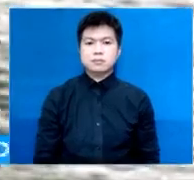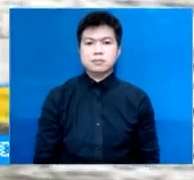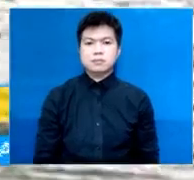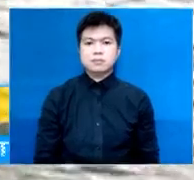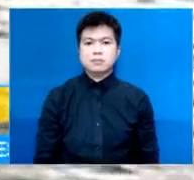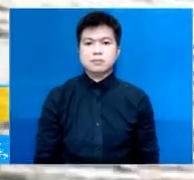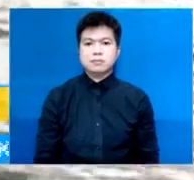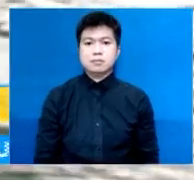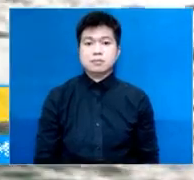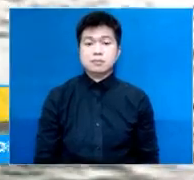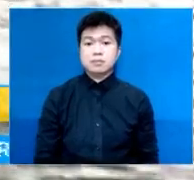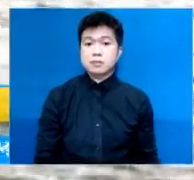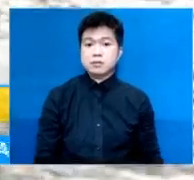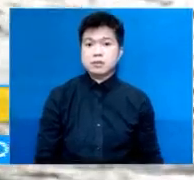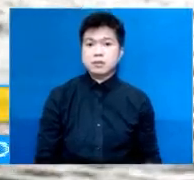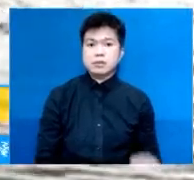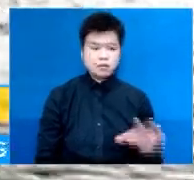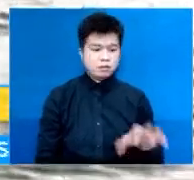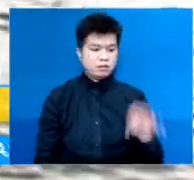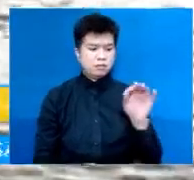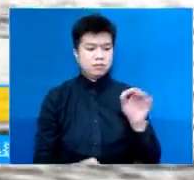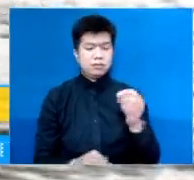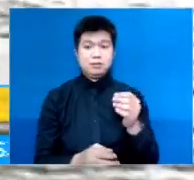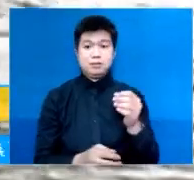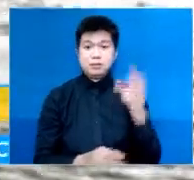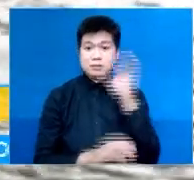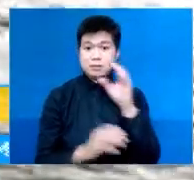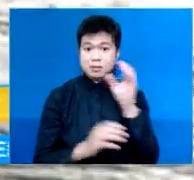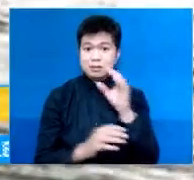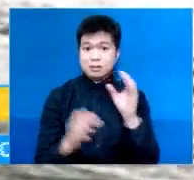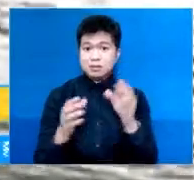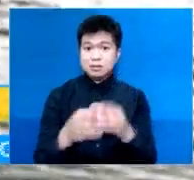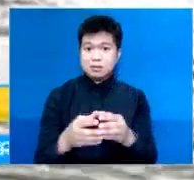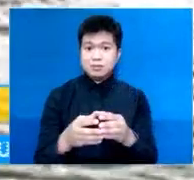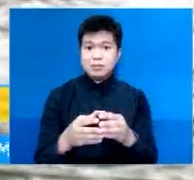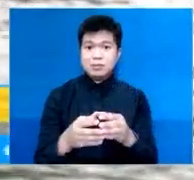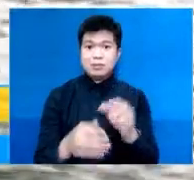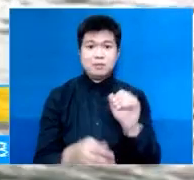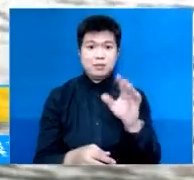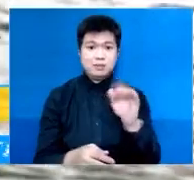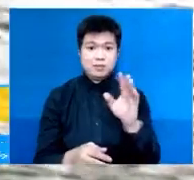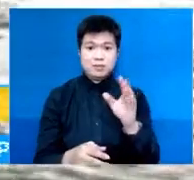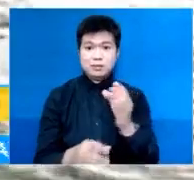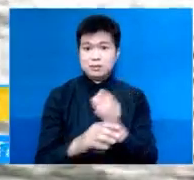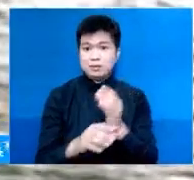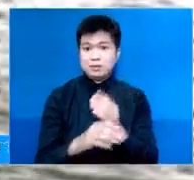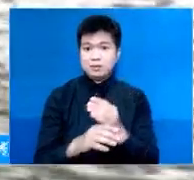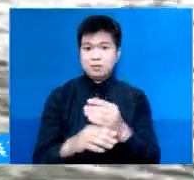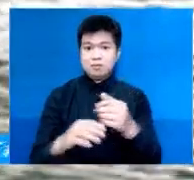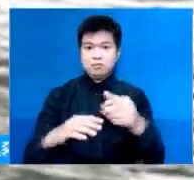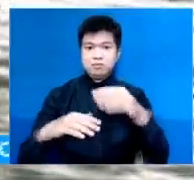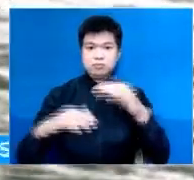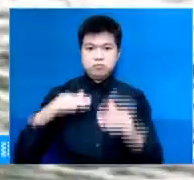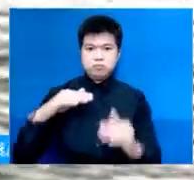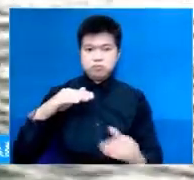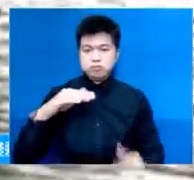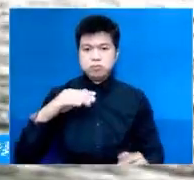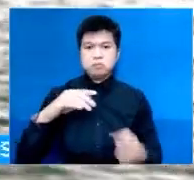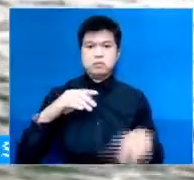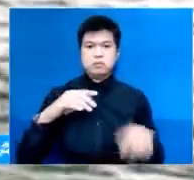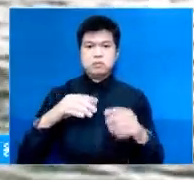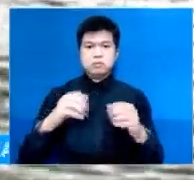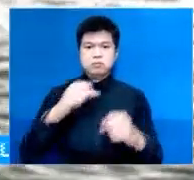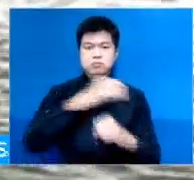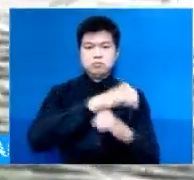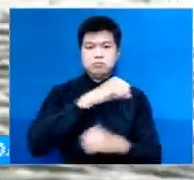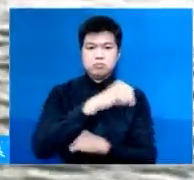Gretchen, na-locate na ng search and retrieval teams ang 15 sasakyan na lumubog dito sa Lubok River kasabay ng pagguho ng Clarin Bridge nitong